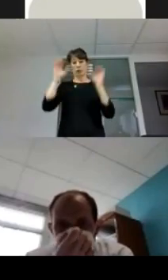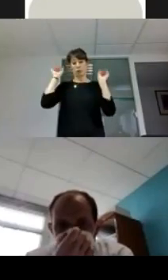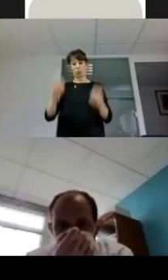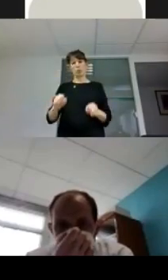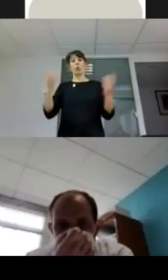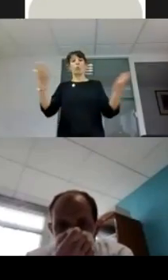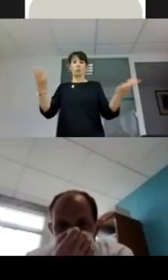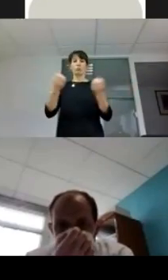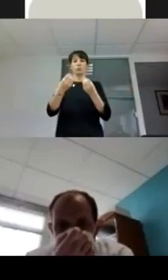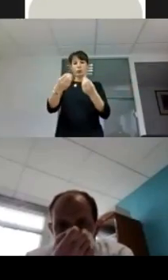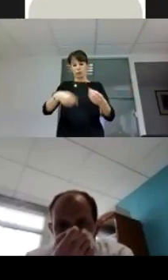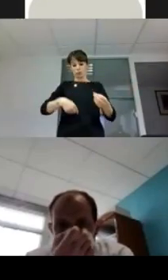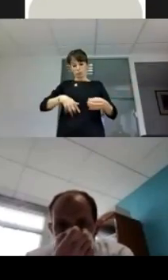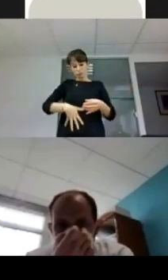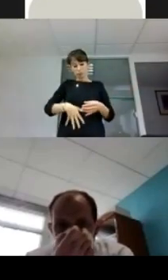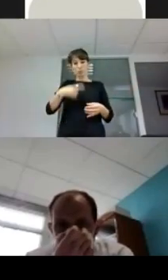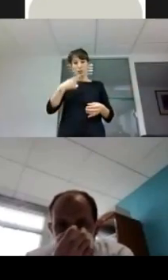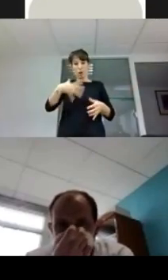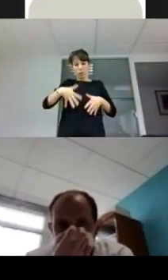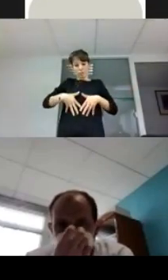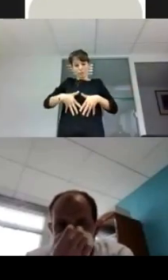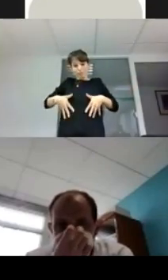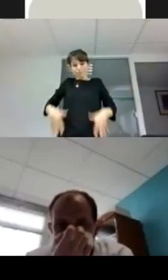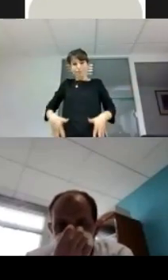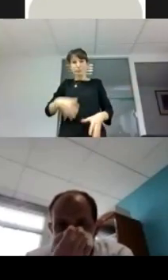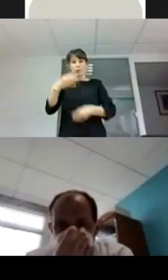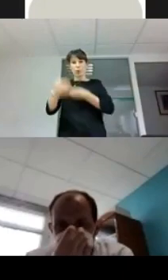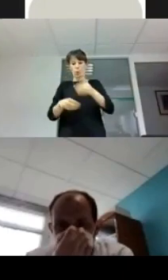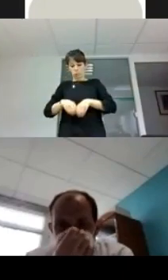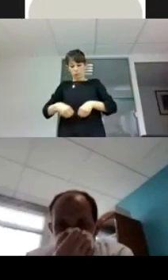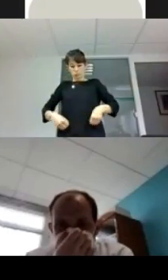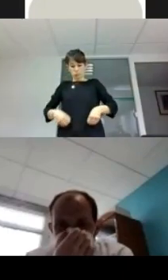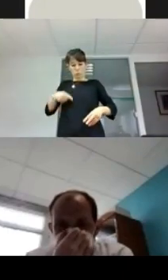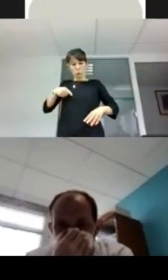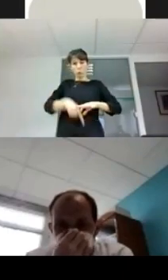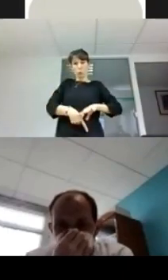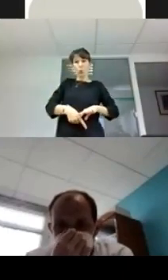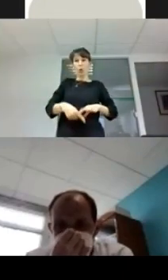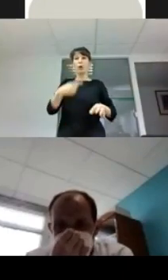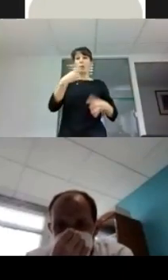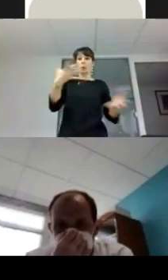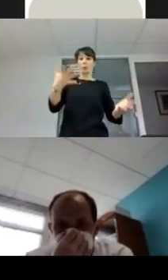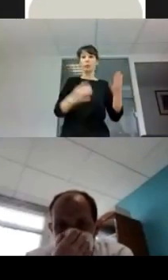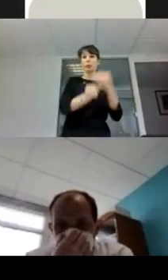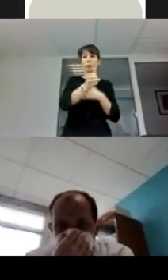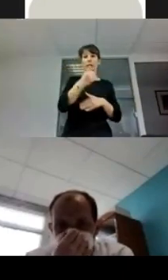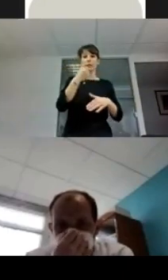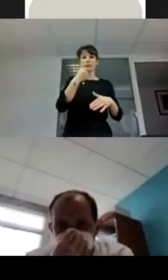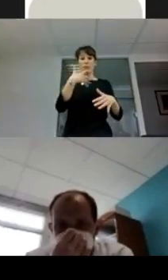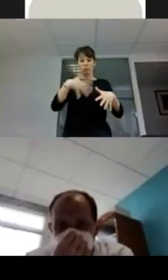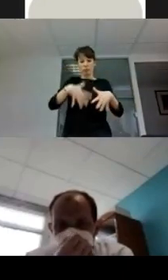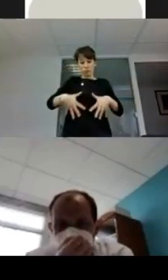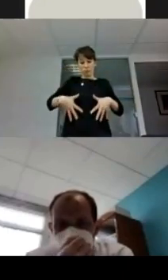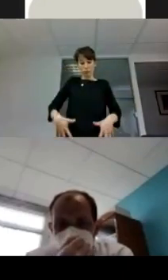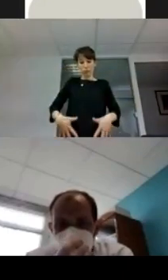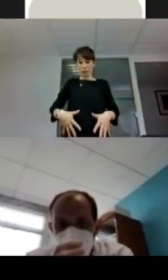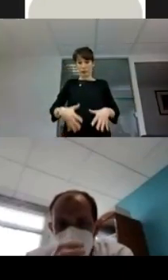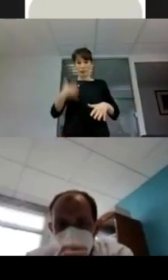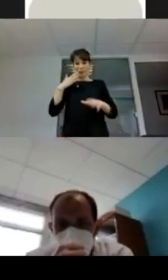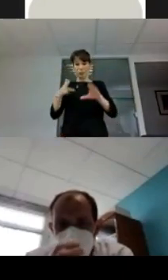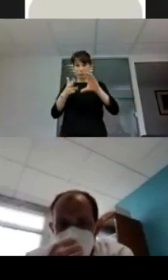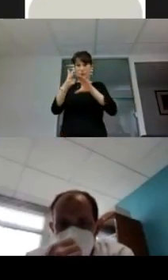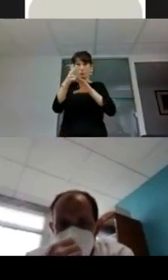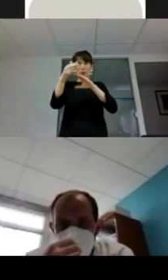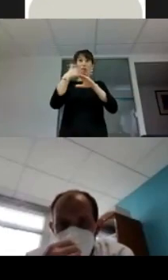1%. Les deux principales sont l'hémorragie et la perforation. Ces deux complications, donc l'hémorragie, c'est un saignement